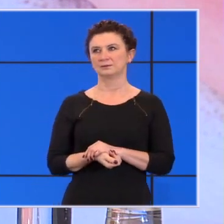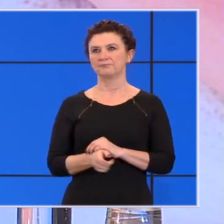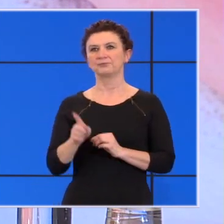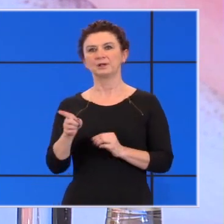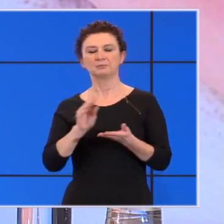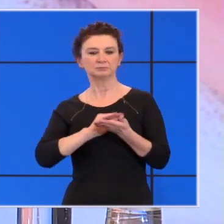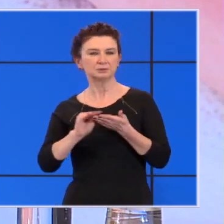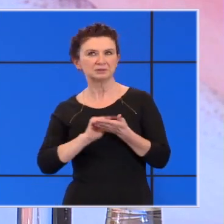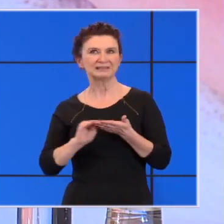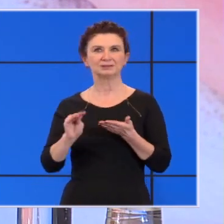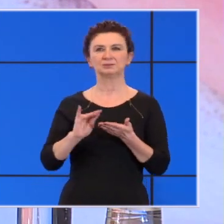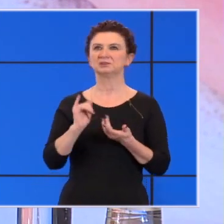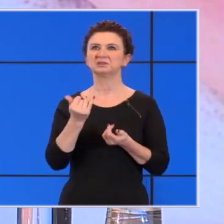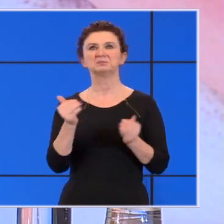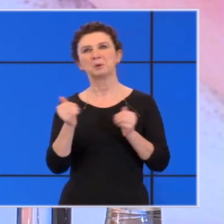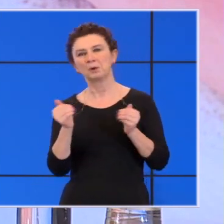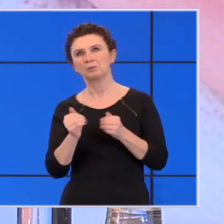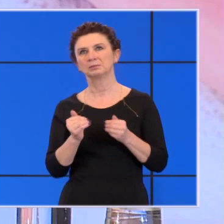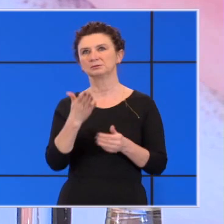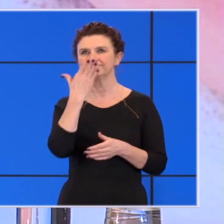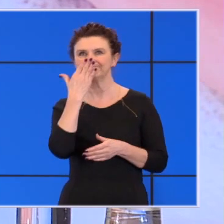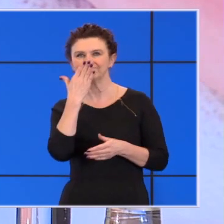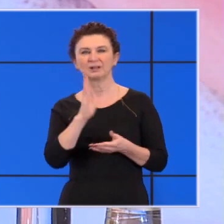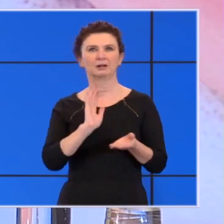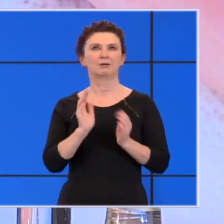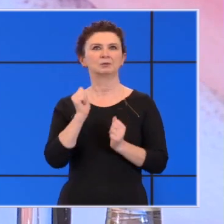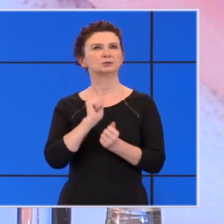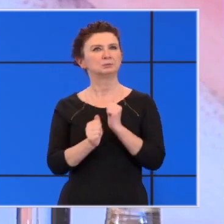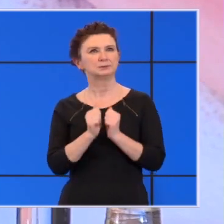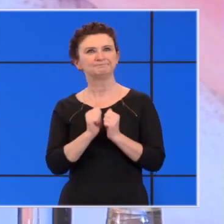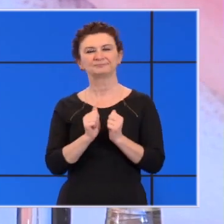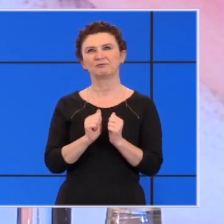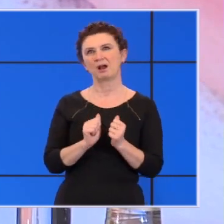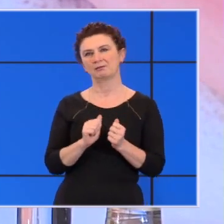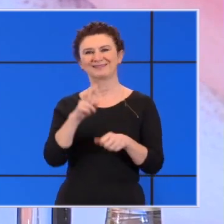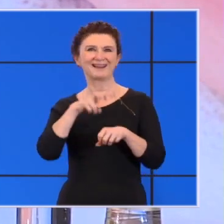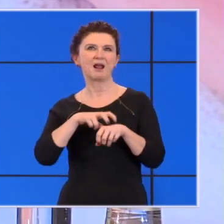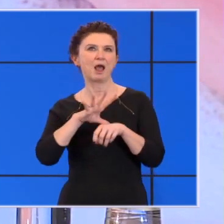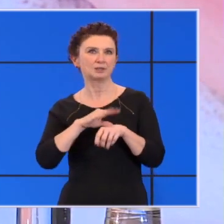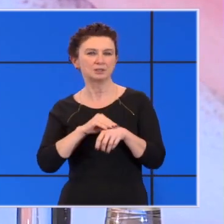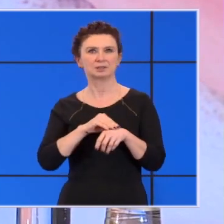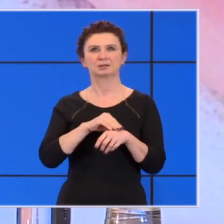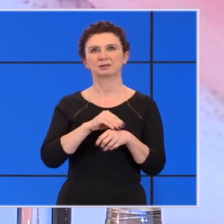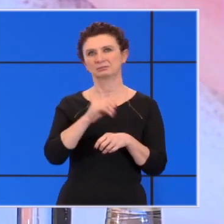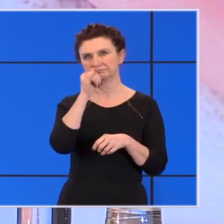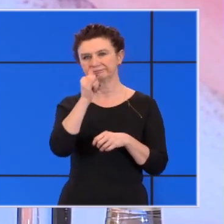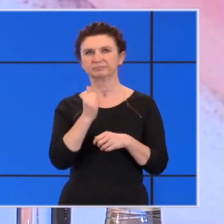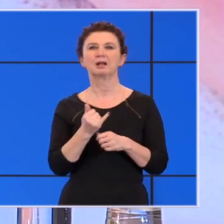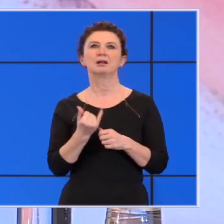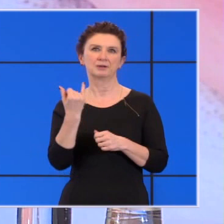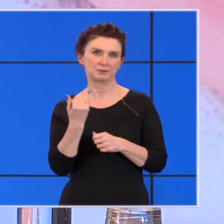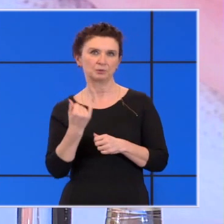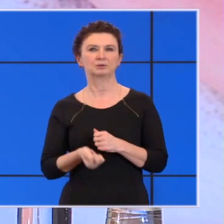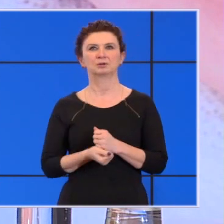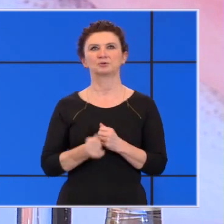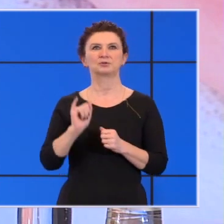sposoby walki z niepłodnością, opisaliśmy to, w jaki sposób należy niepłodność diagnozować, w jaki sposób należy